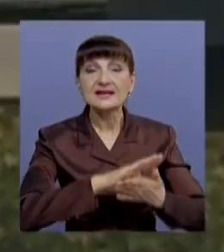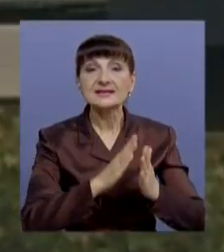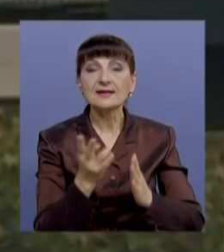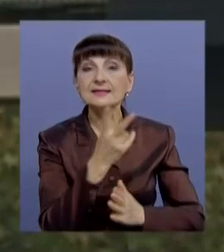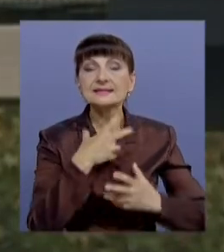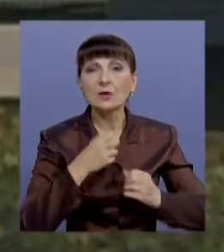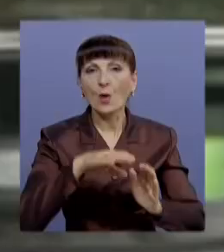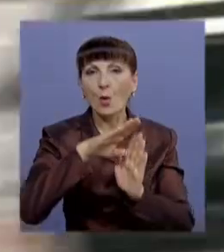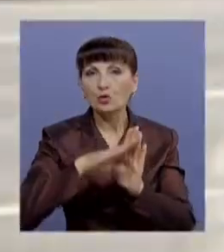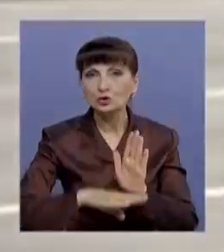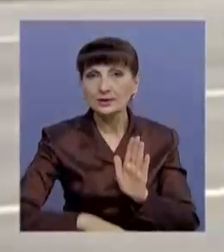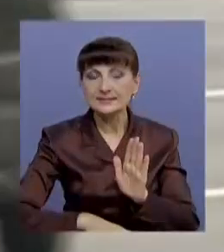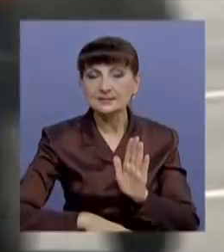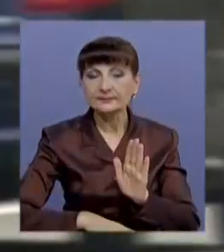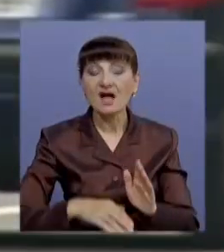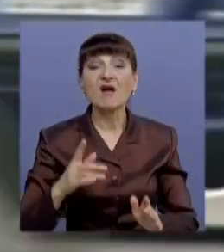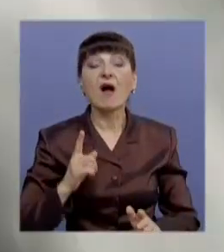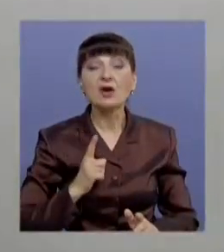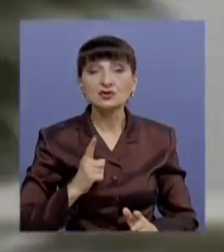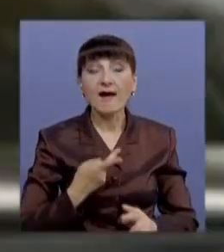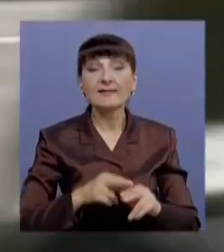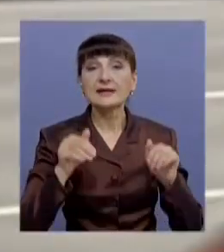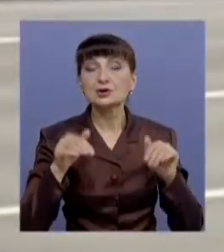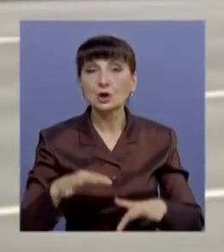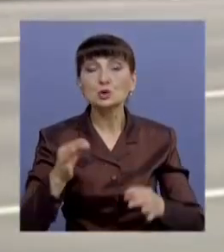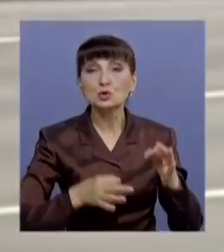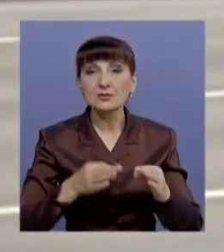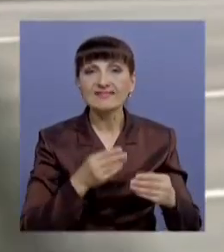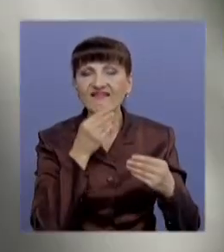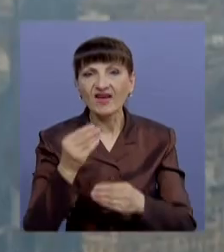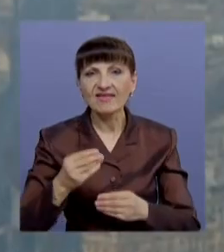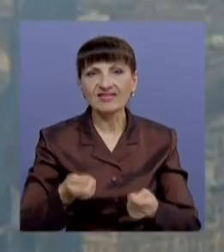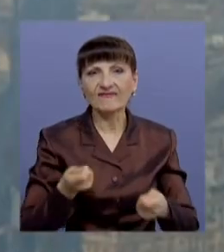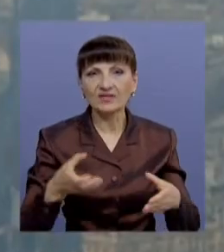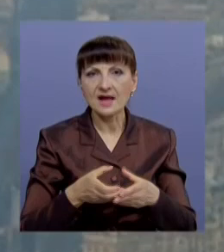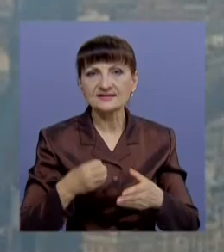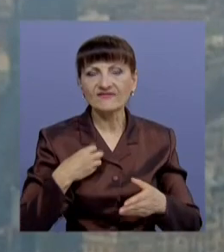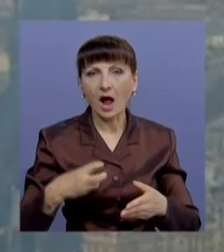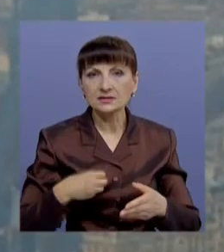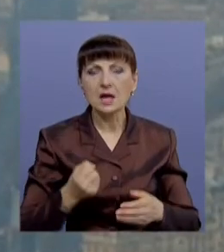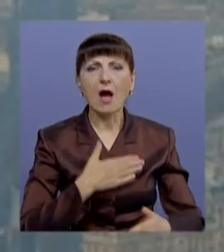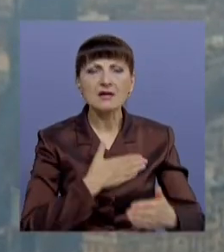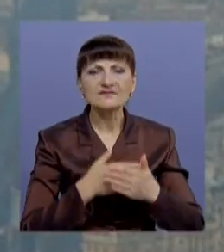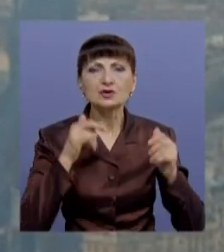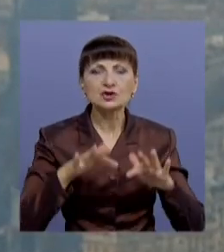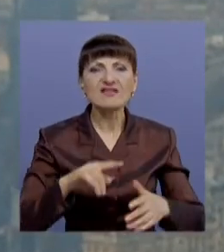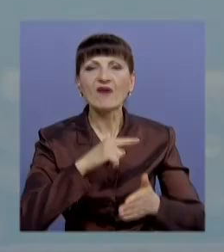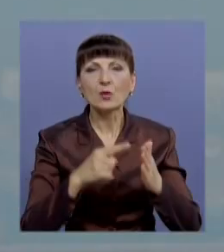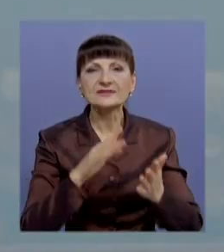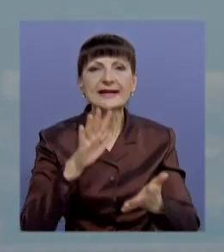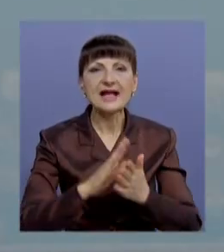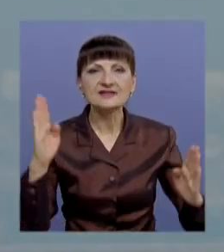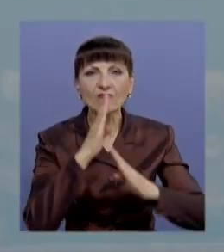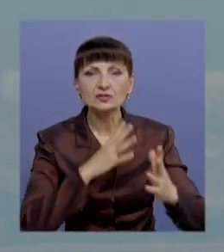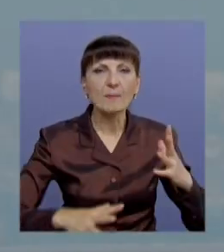их здоровья ухудшилось. Как ожидается, этот вердикт окажет давление на власти Франции и заставит их активнее решать проблему грязного воздуха